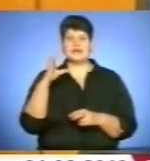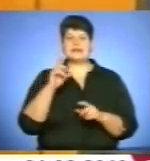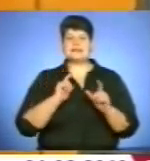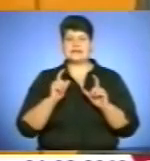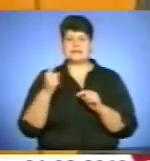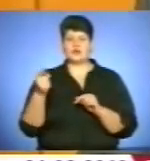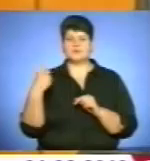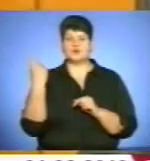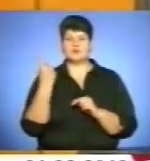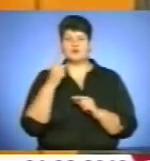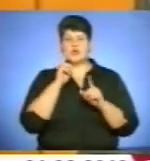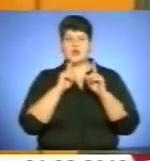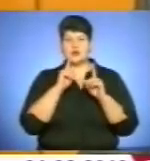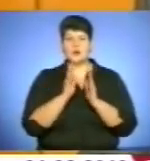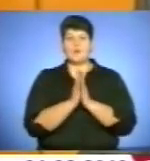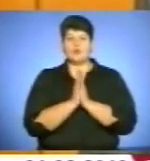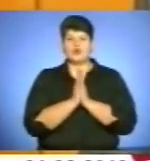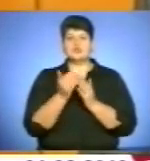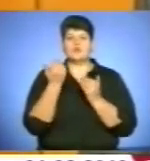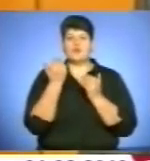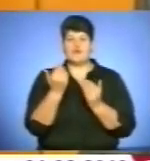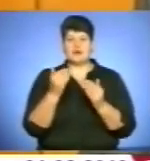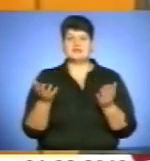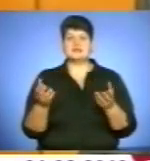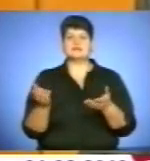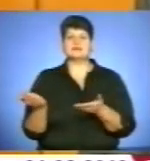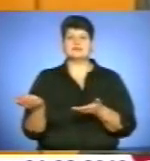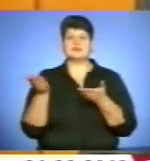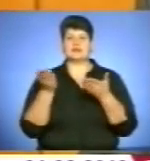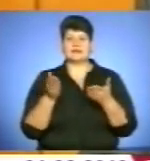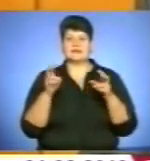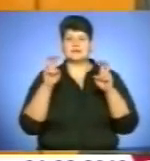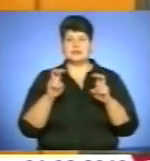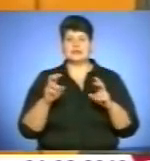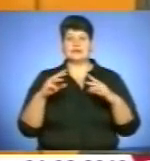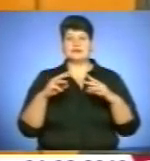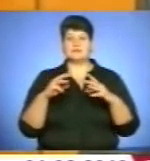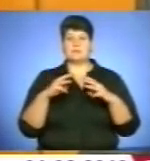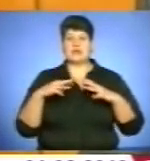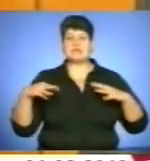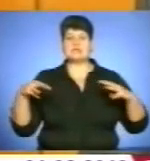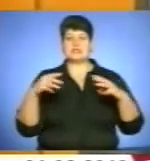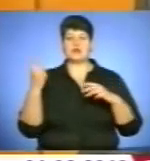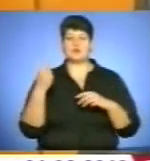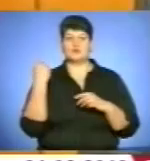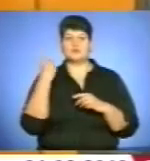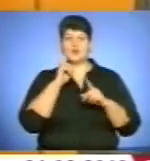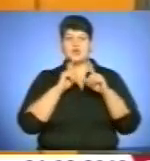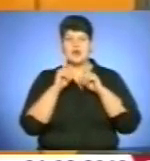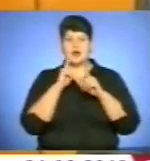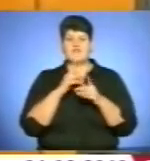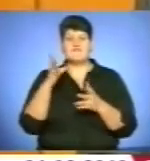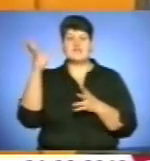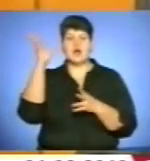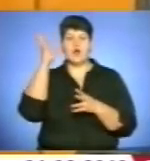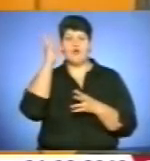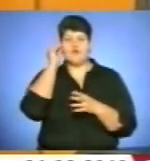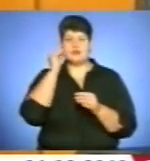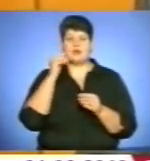просимо вас скликати засідання президії Тернопільської обласної ради для врахування позицій